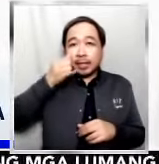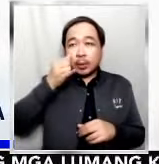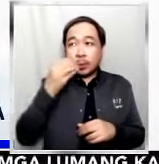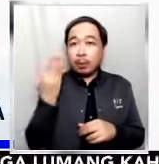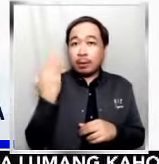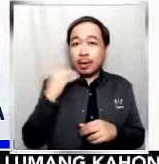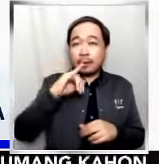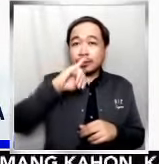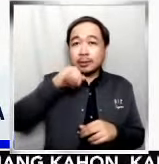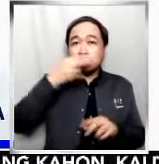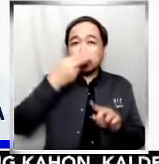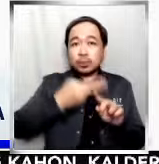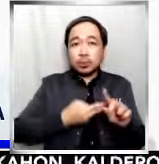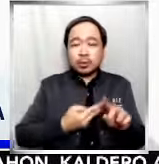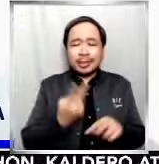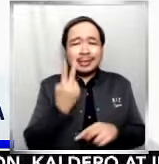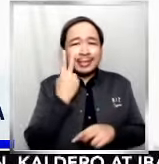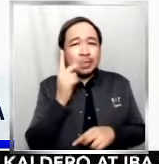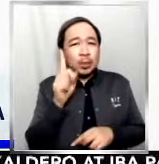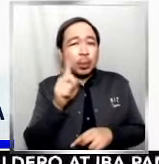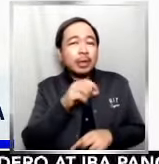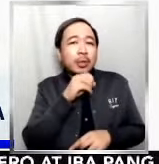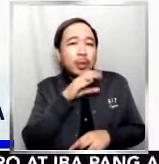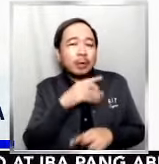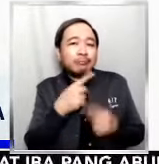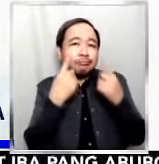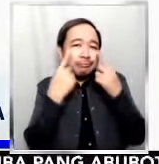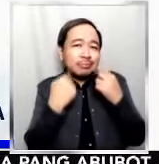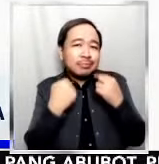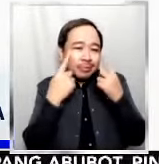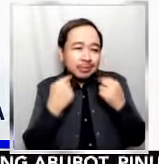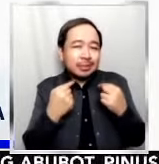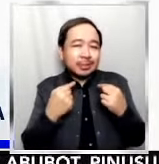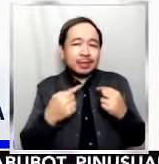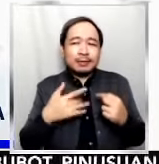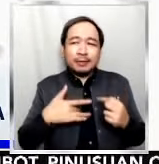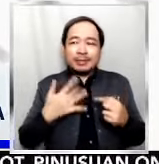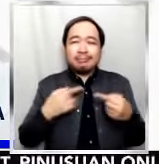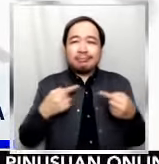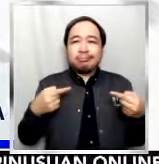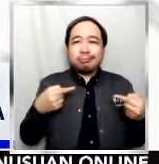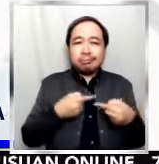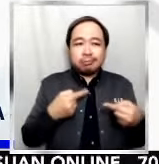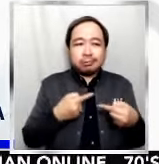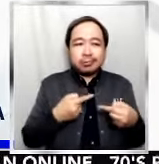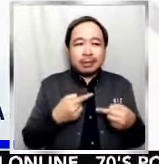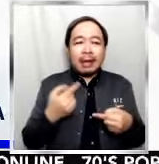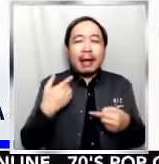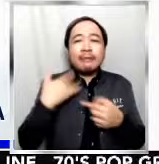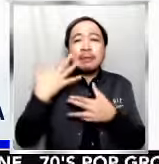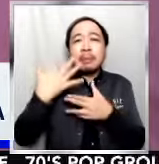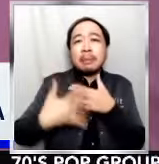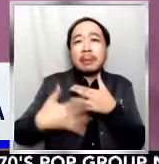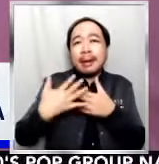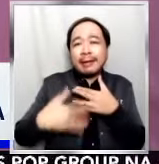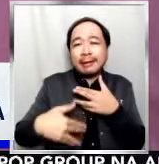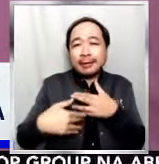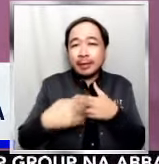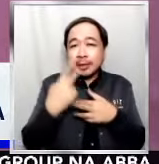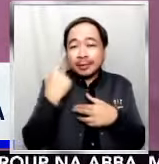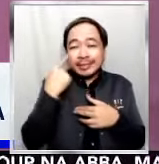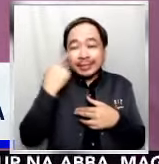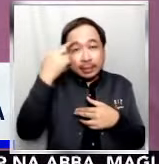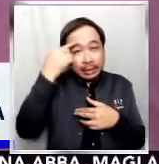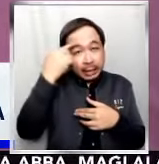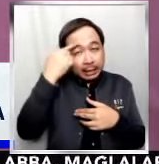ang isang lola na umiiyak, tila may iniindang sakit. Mapapansin ding may dugo sa bahagi ng kanyang kanang kilay. Natuntun namin dito